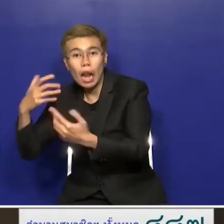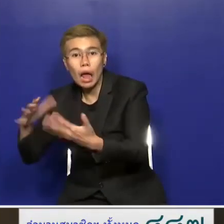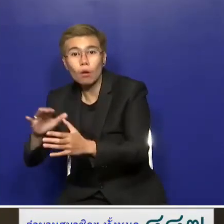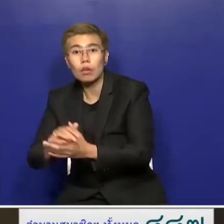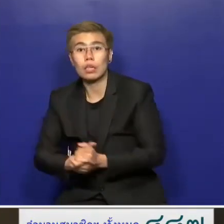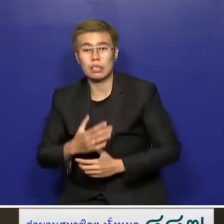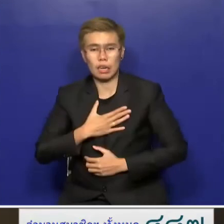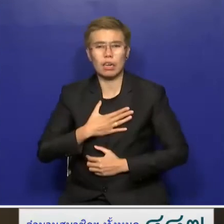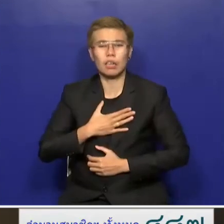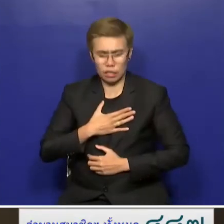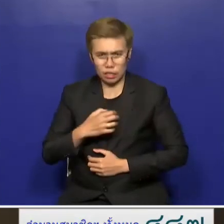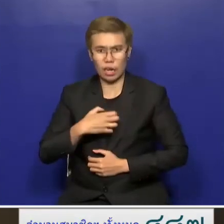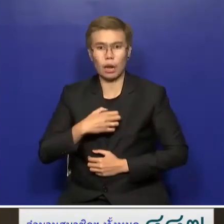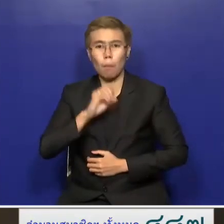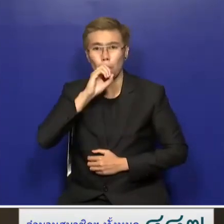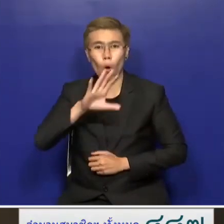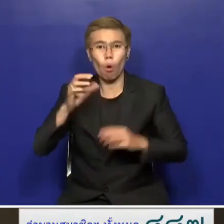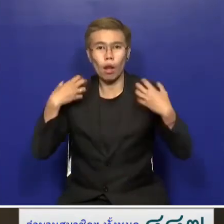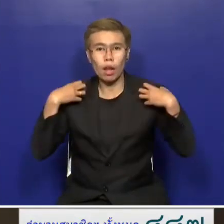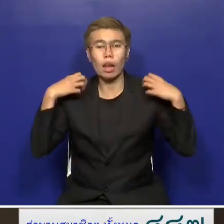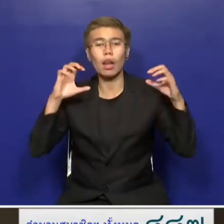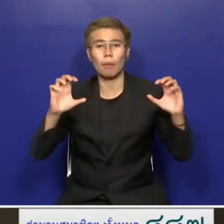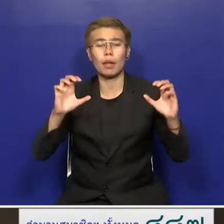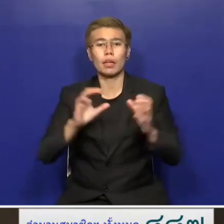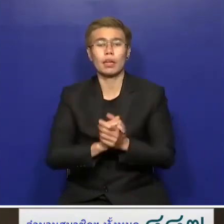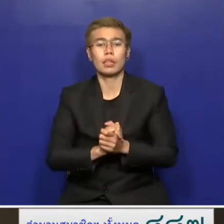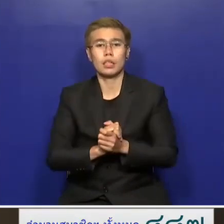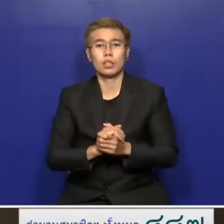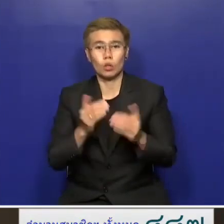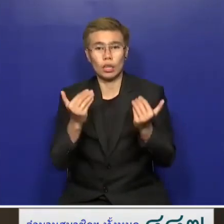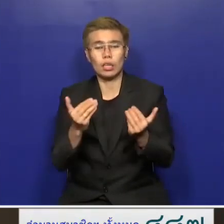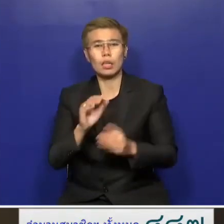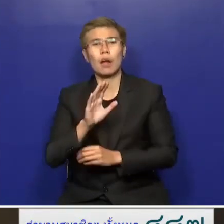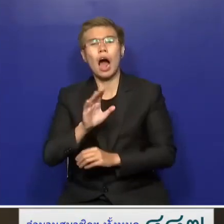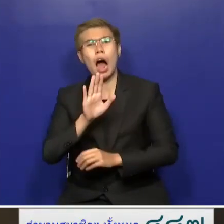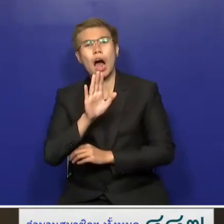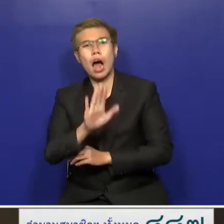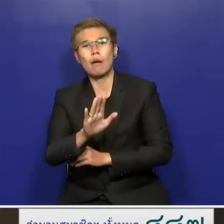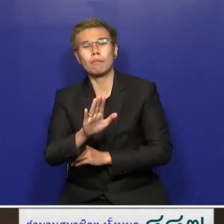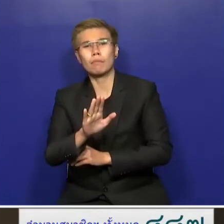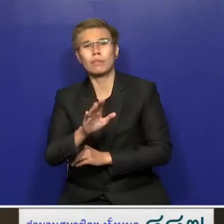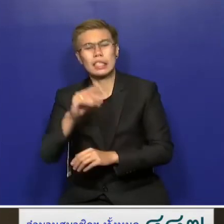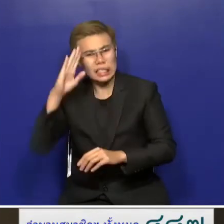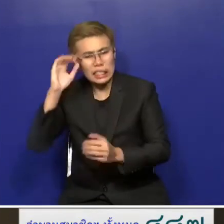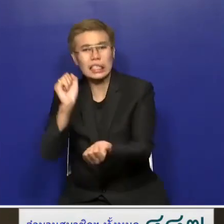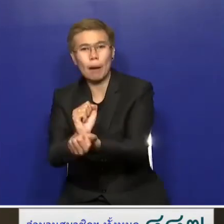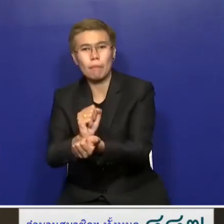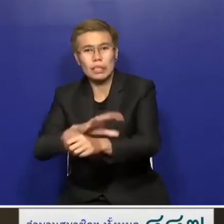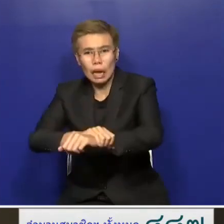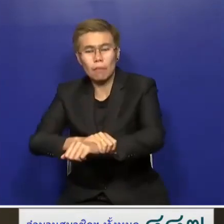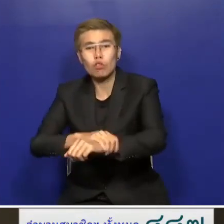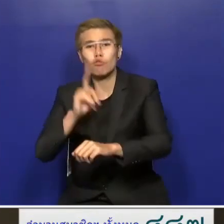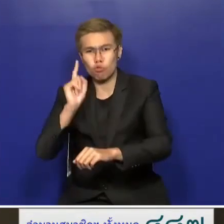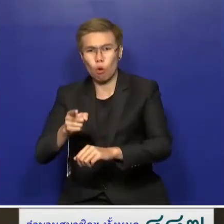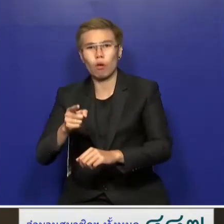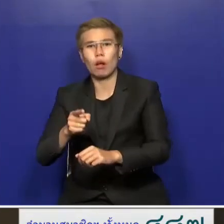อยากการเรียนทรัฐบาล นะคะว่าอย่าสั่งปราบเลยเมตอนนี้ท่านต้องให้เขามาลงทะเบียร